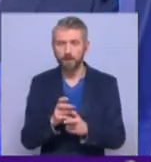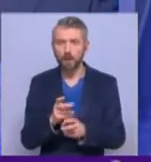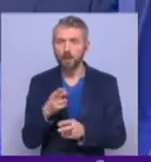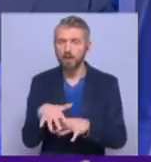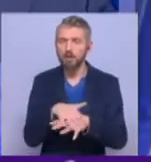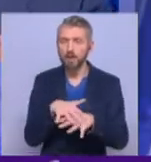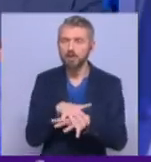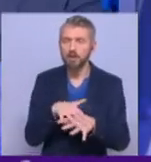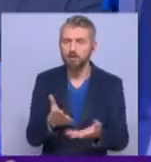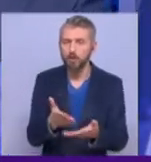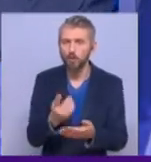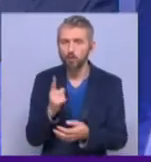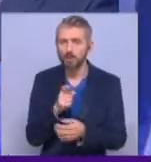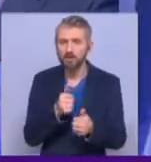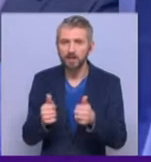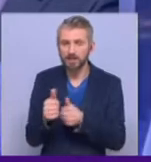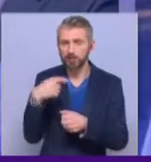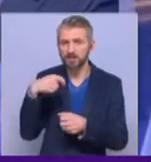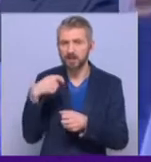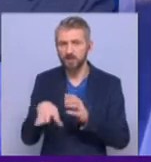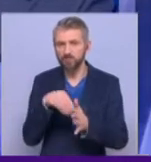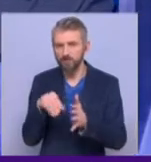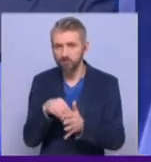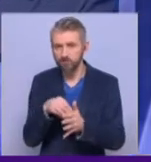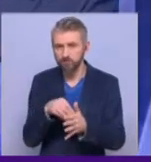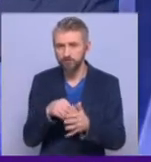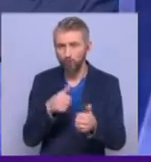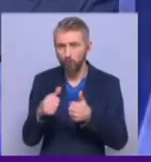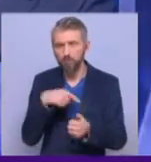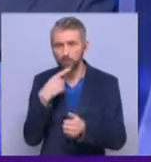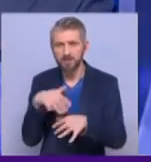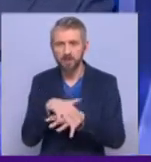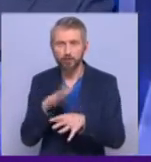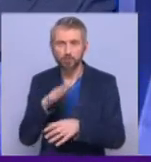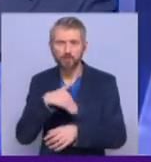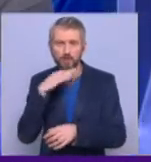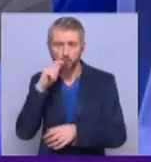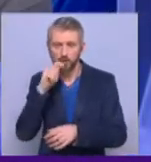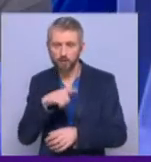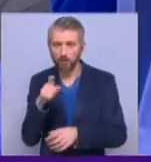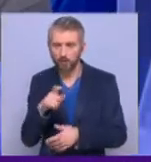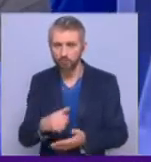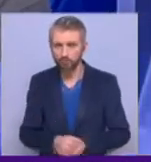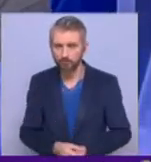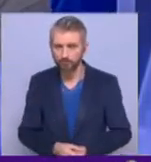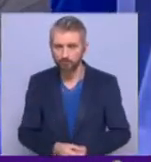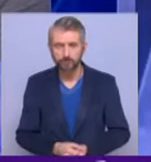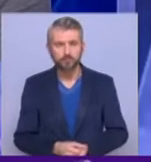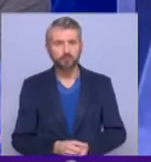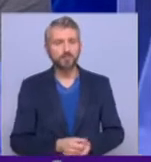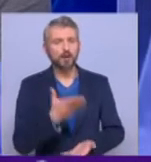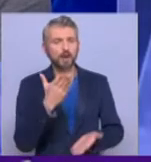населення? От один з лідерів президентських перегонів говорить, що населенню буде вистачати українського газу.